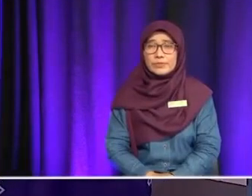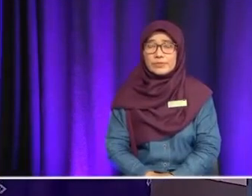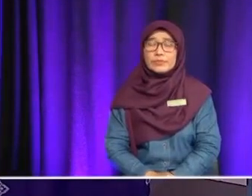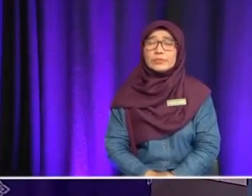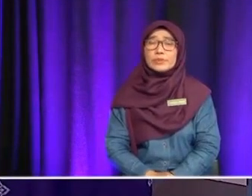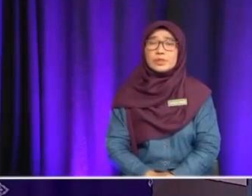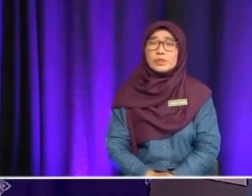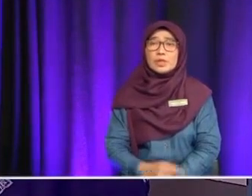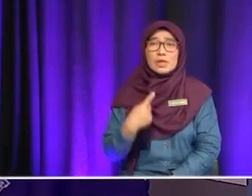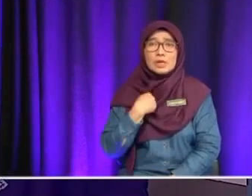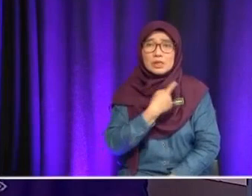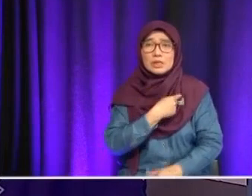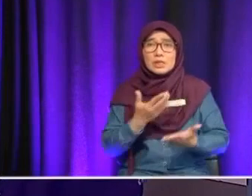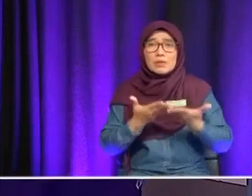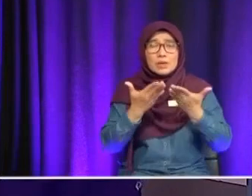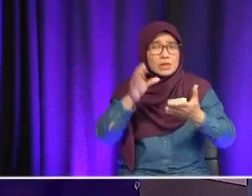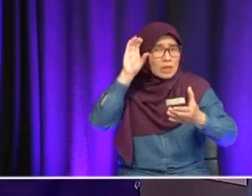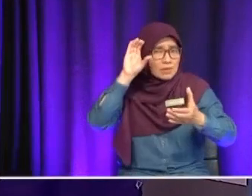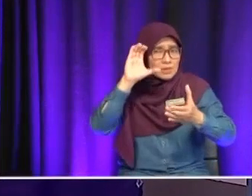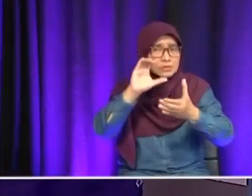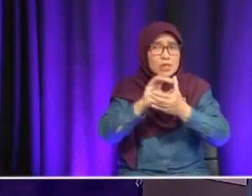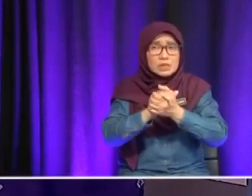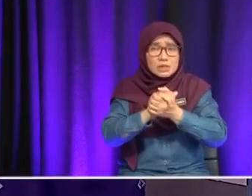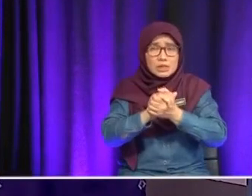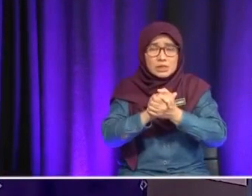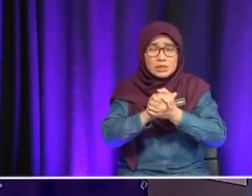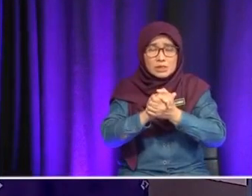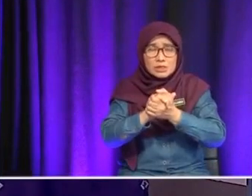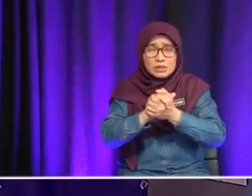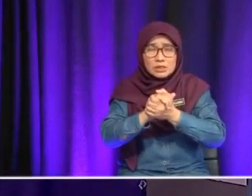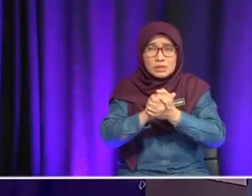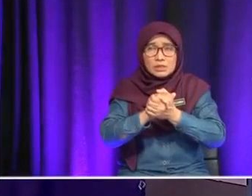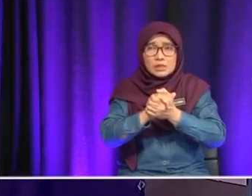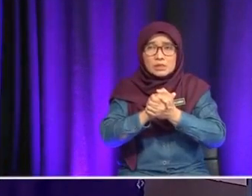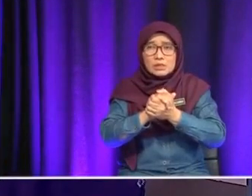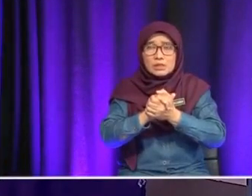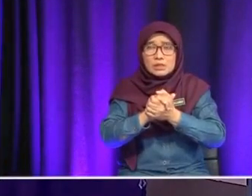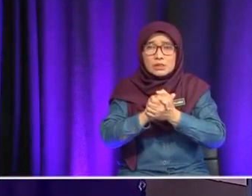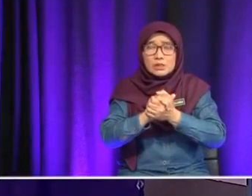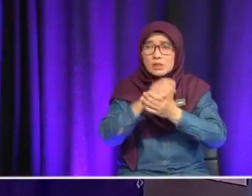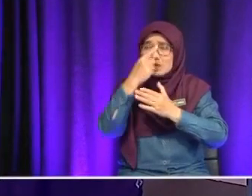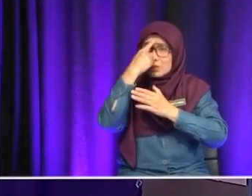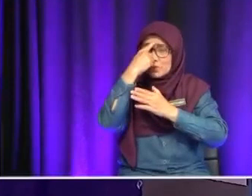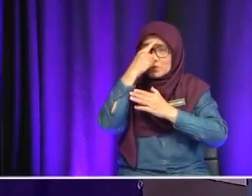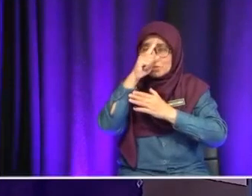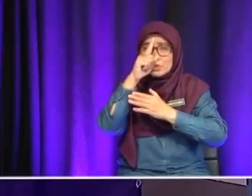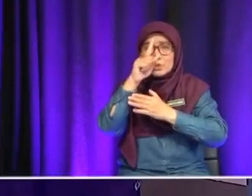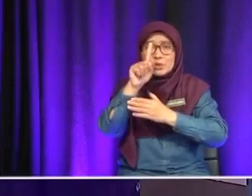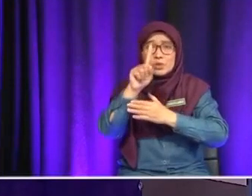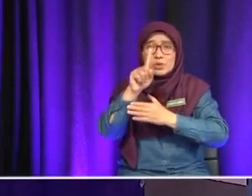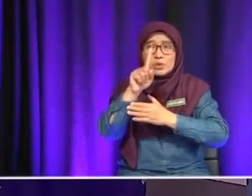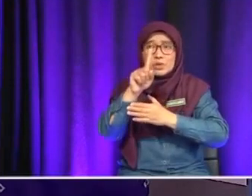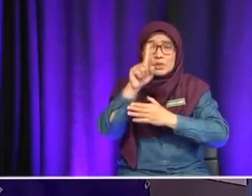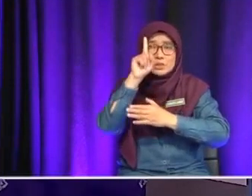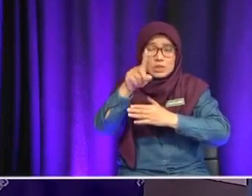kita memberikan kepercayaan. Kita memberikan kepercayaan untuk sesuatu